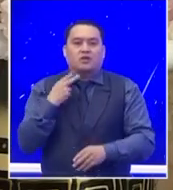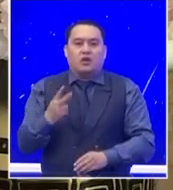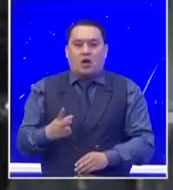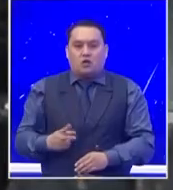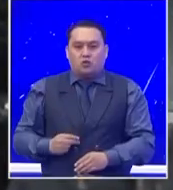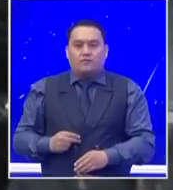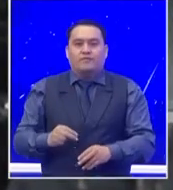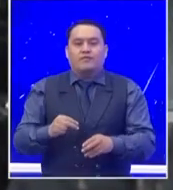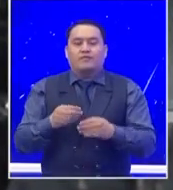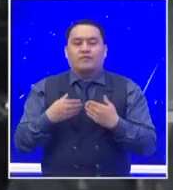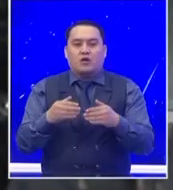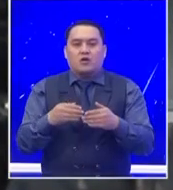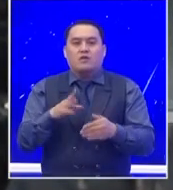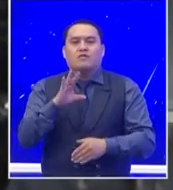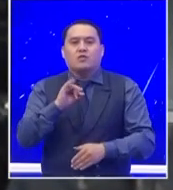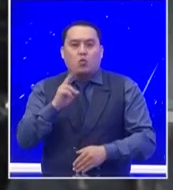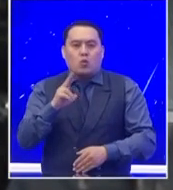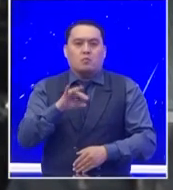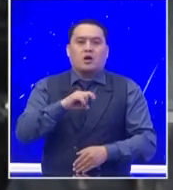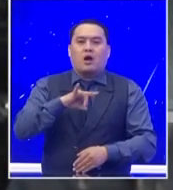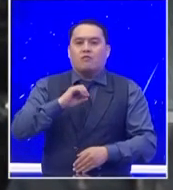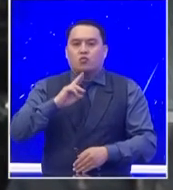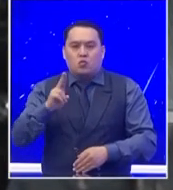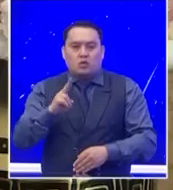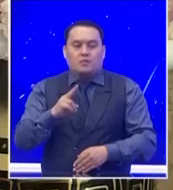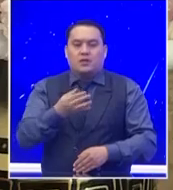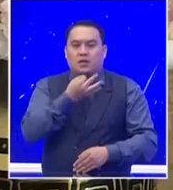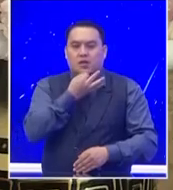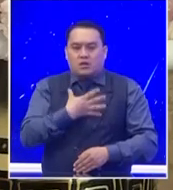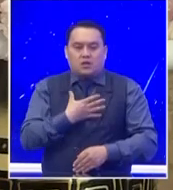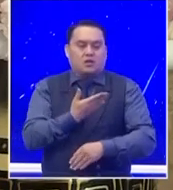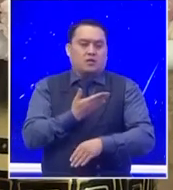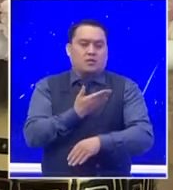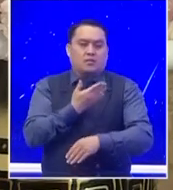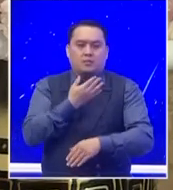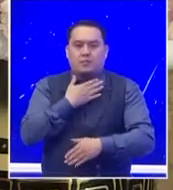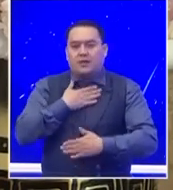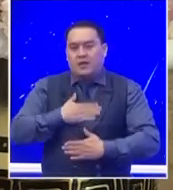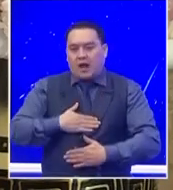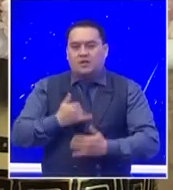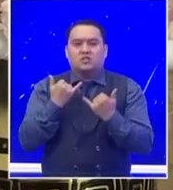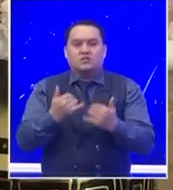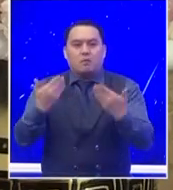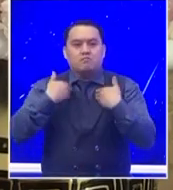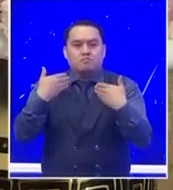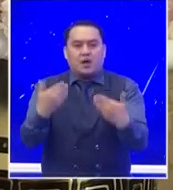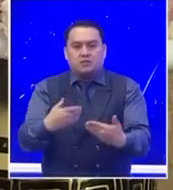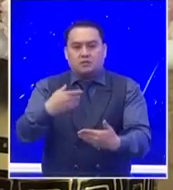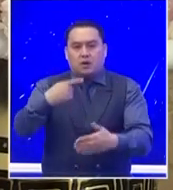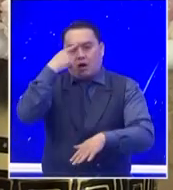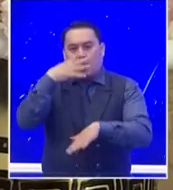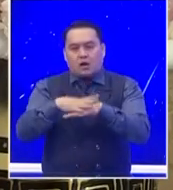уже воспитала внуки, правнуки. Мне очень-очень приятно, что сегодня меня поздравил